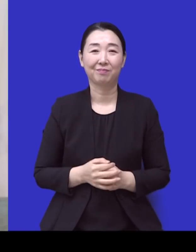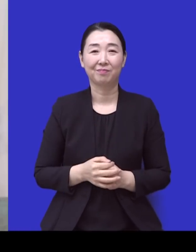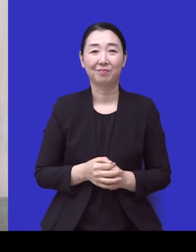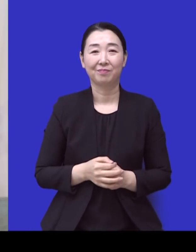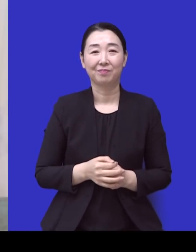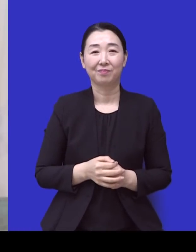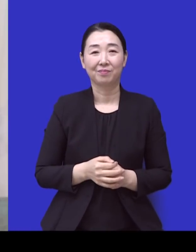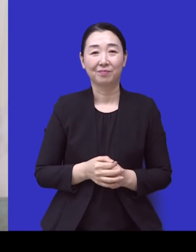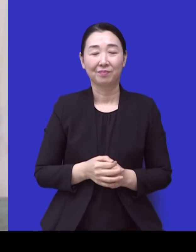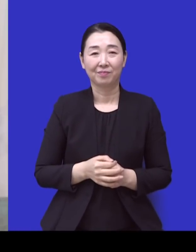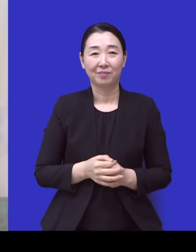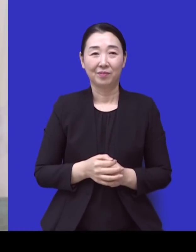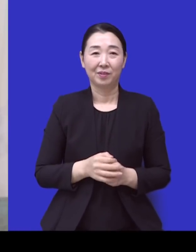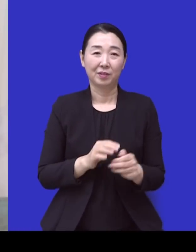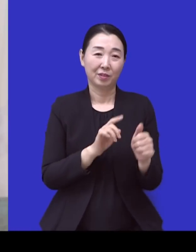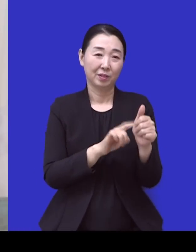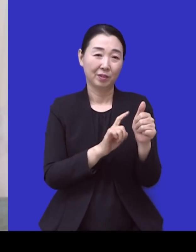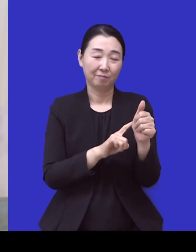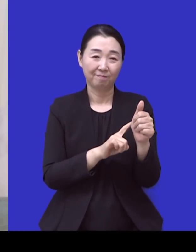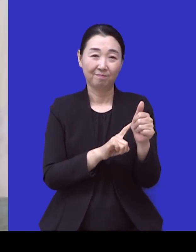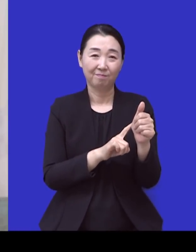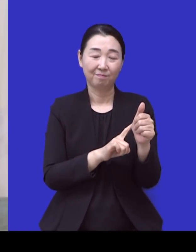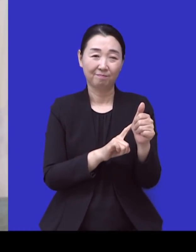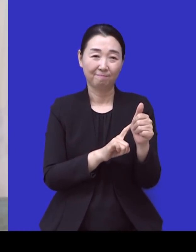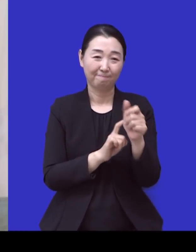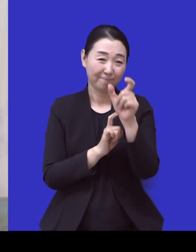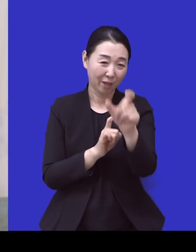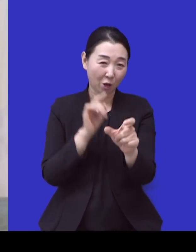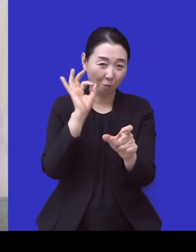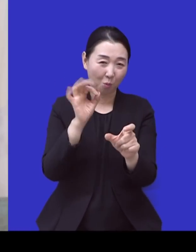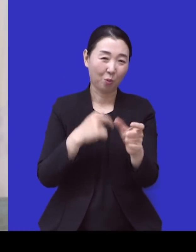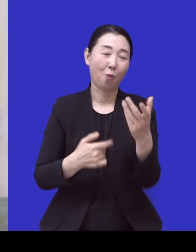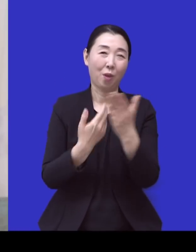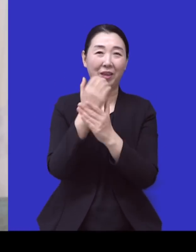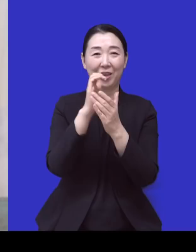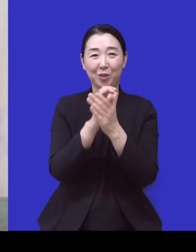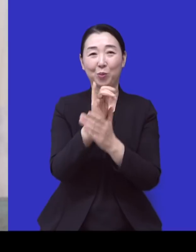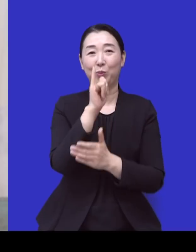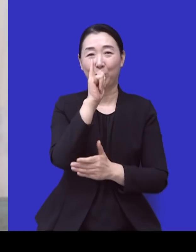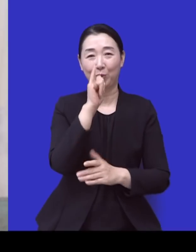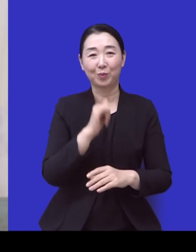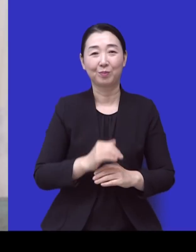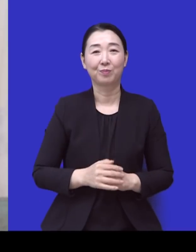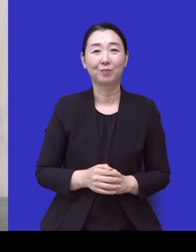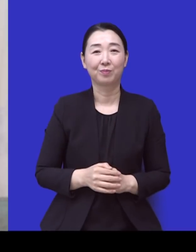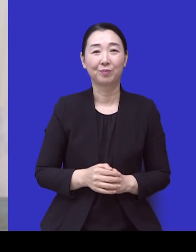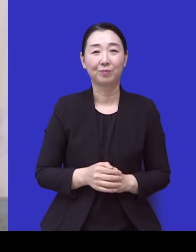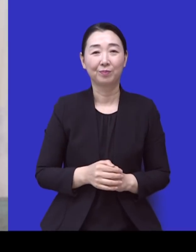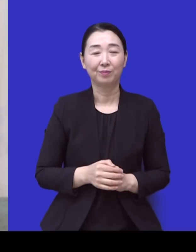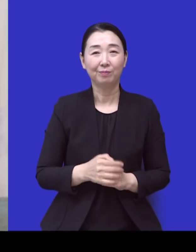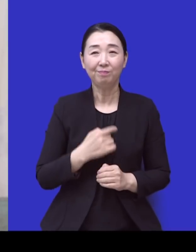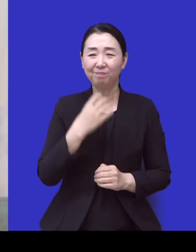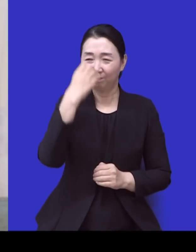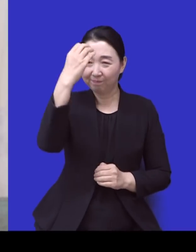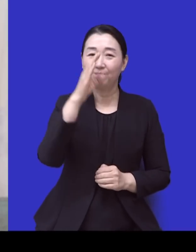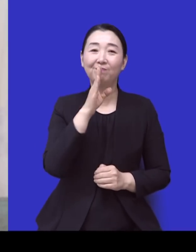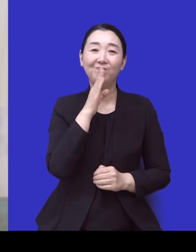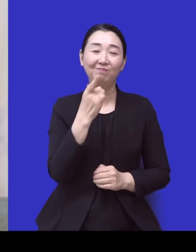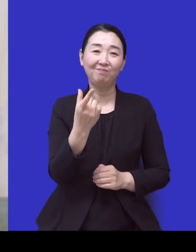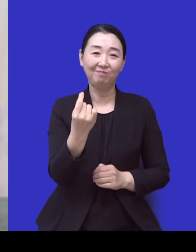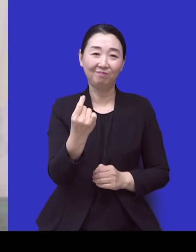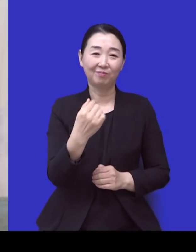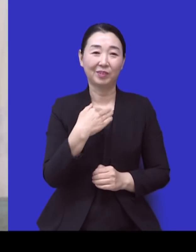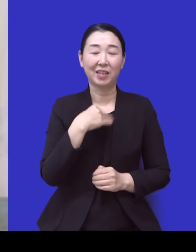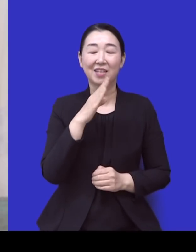그러면서 그분의 댓글을 비춰서 이제 회개 기도도 하게 되고 사실은 제가 교만한 게 맞았더라고요. 저는